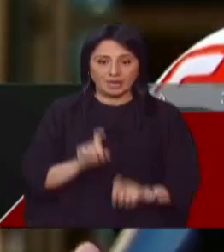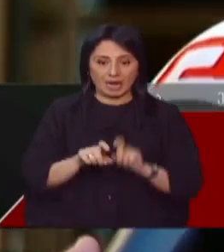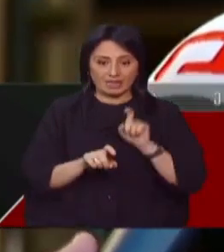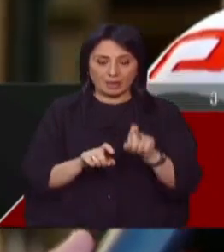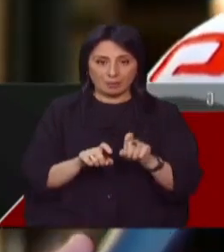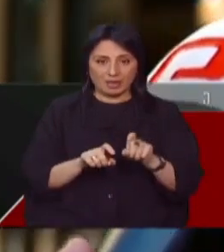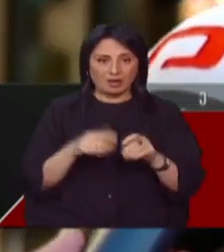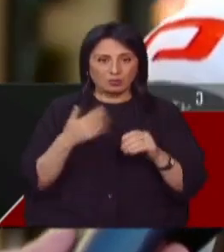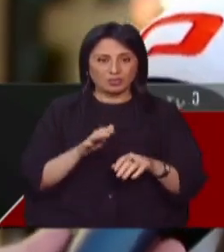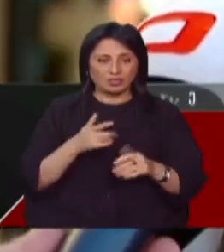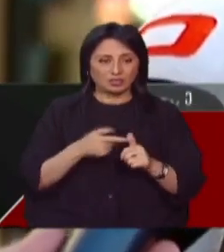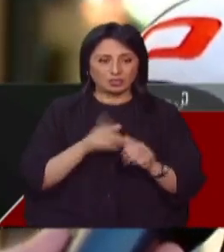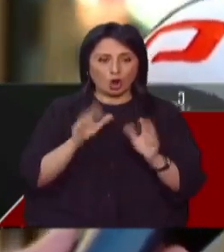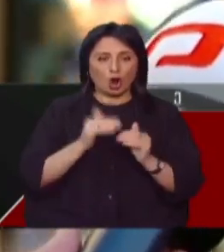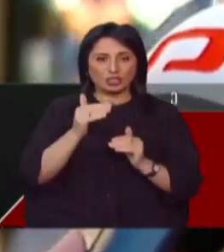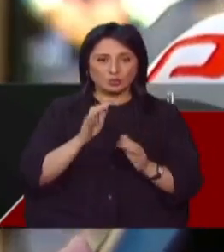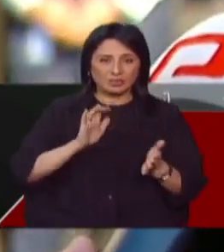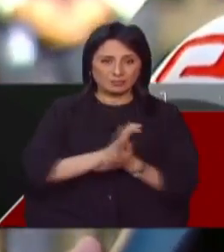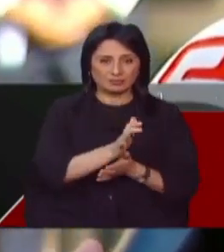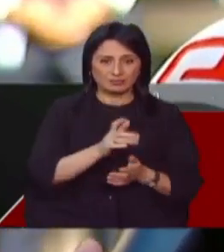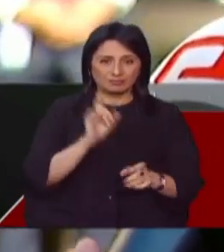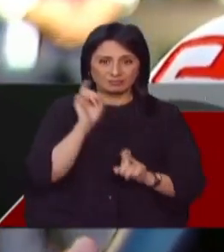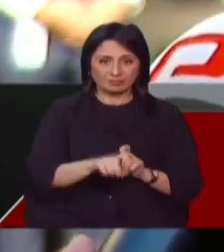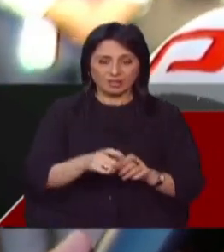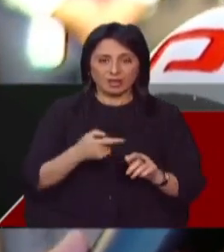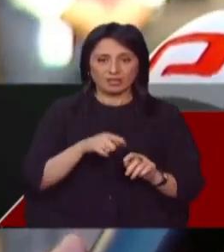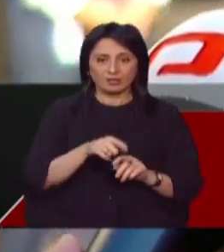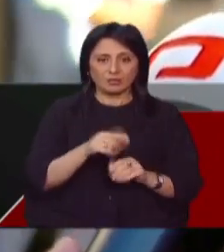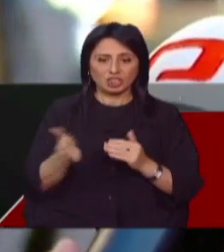გადააბიჯებს კონსტიტუციას, ამის შემდეგ უკვე რა თქმა უნდა